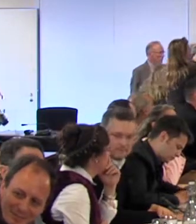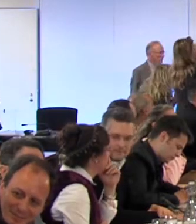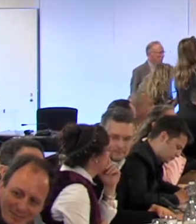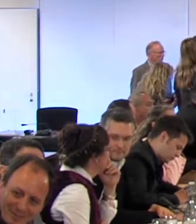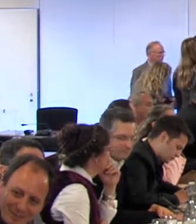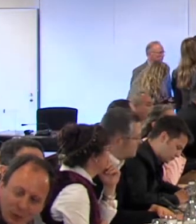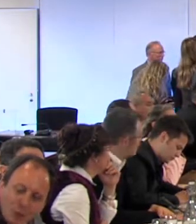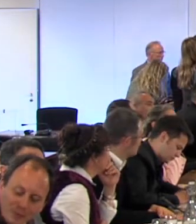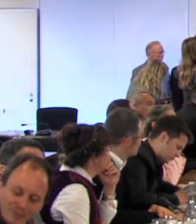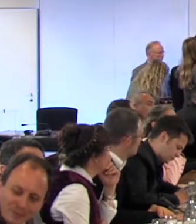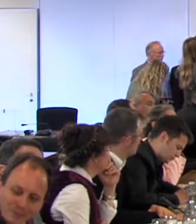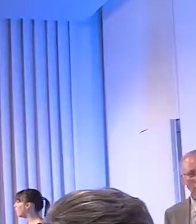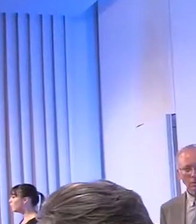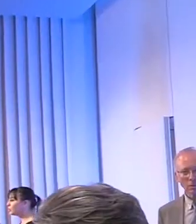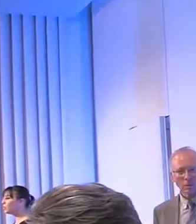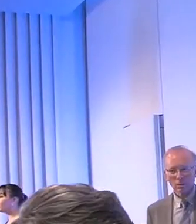Donc,